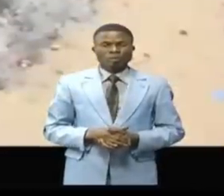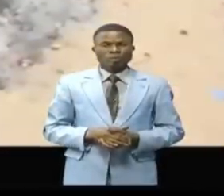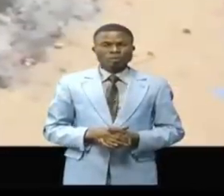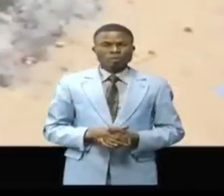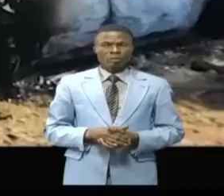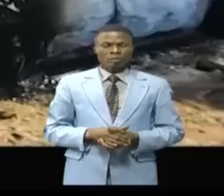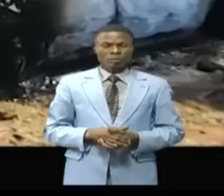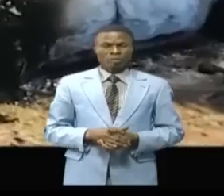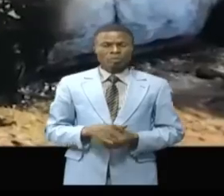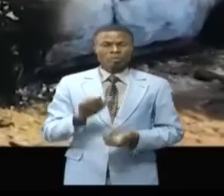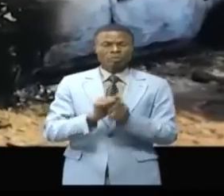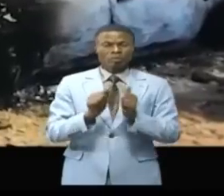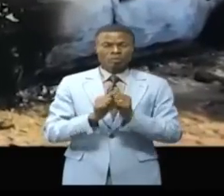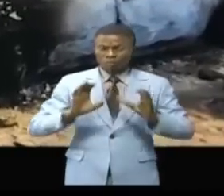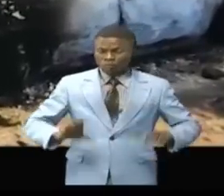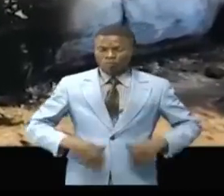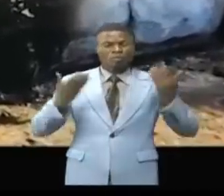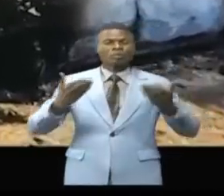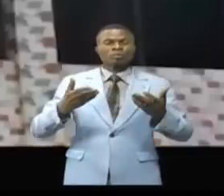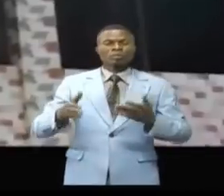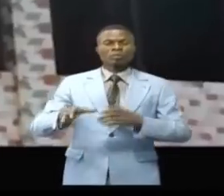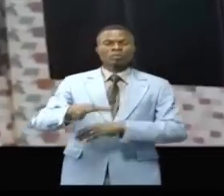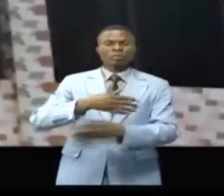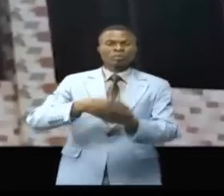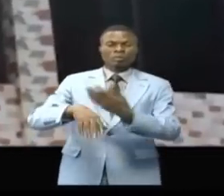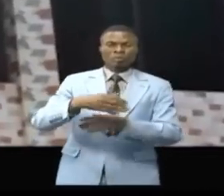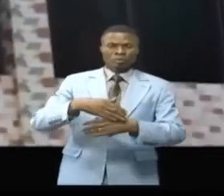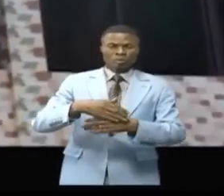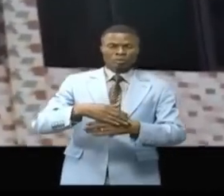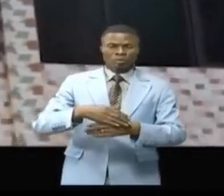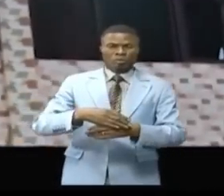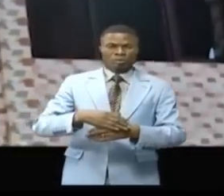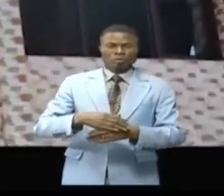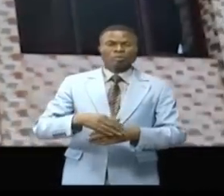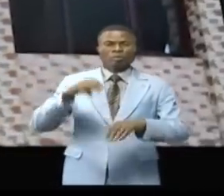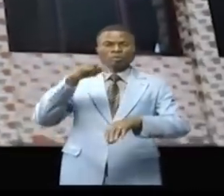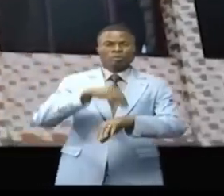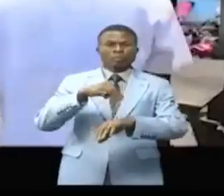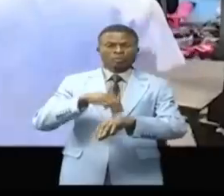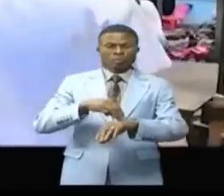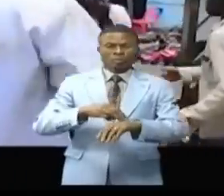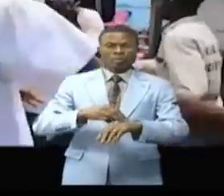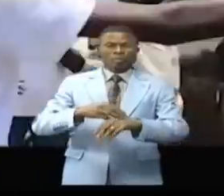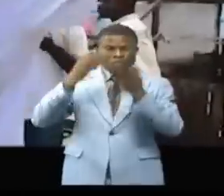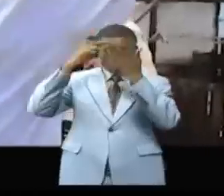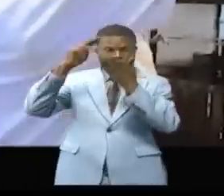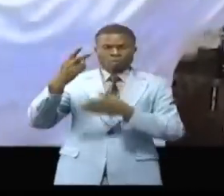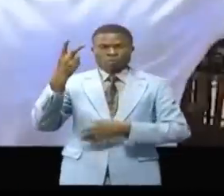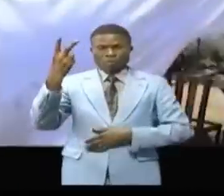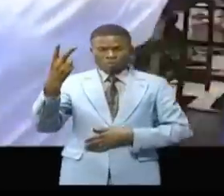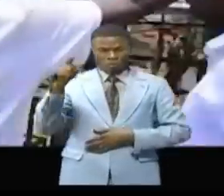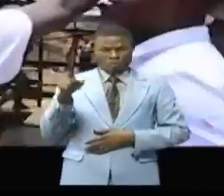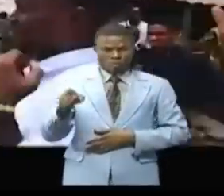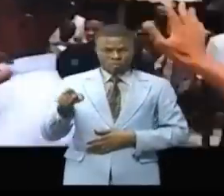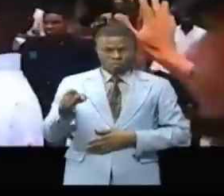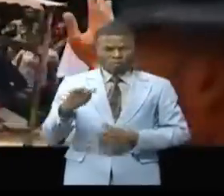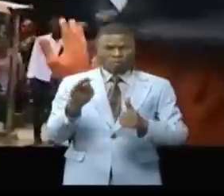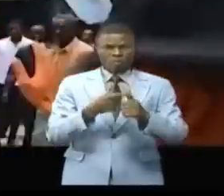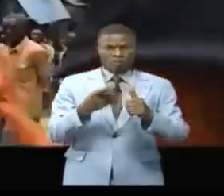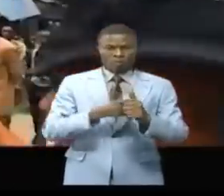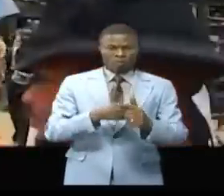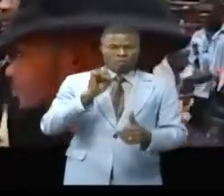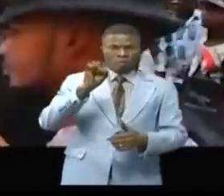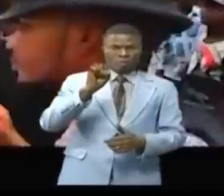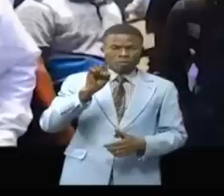Faisant suite aux échauffourées qui avaient perturbé dernièrement la quiétude des Matadiens dans deux sites universitaires de cette cité portuaire, à savoir